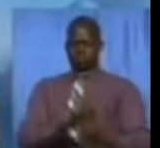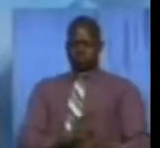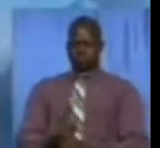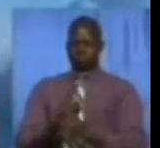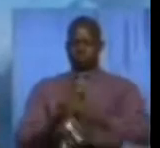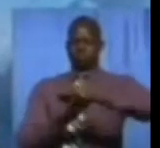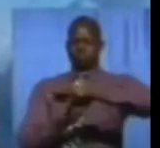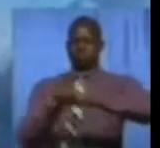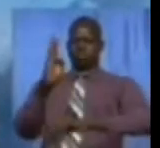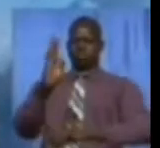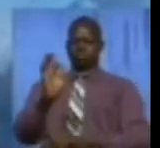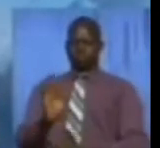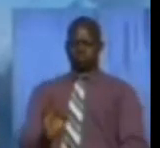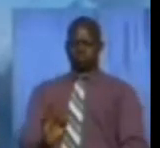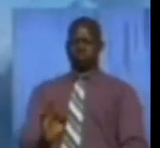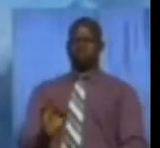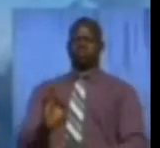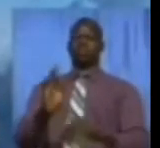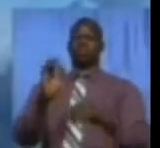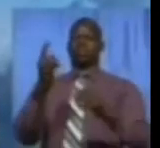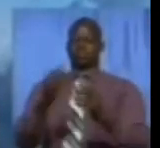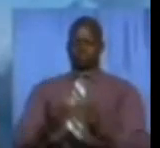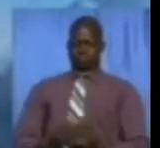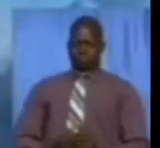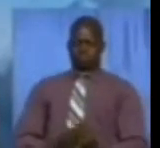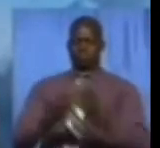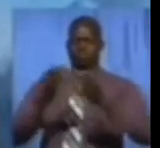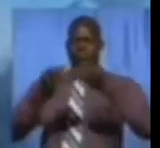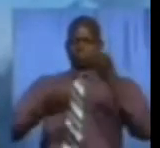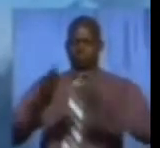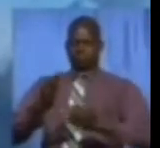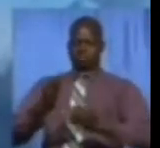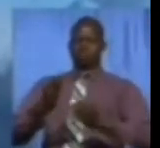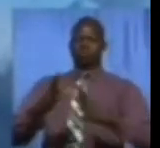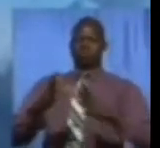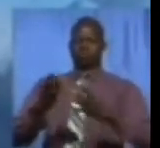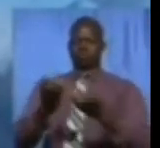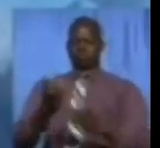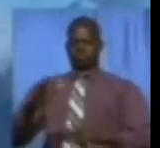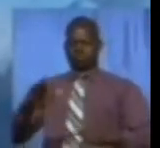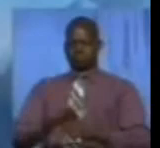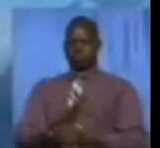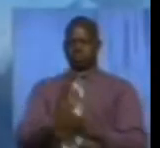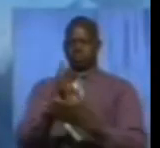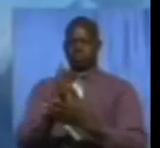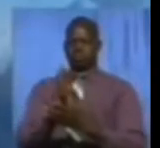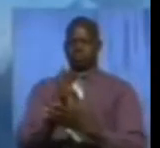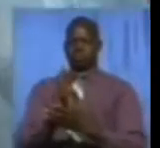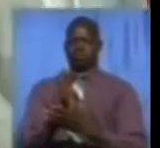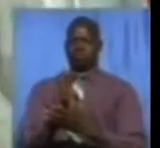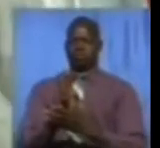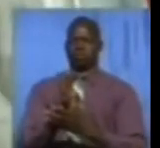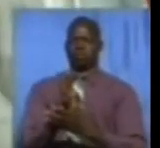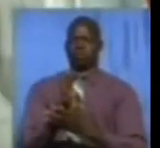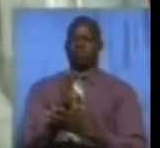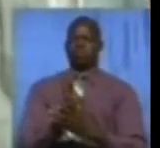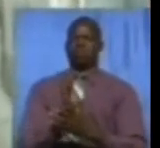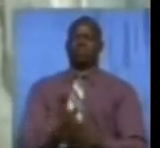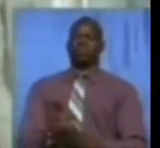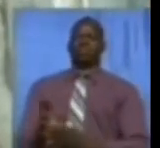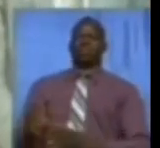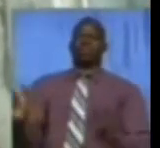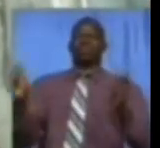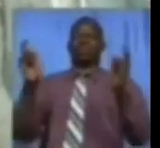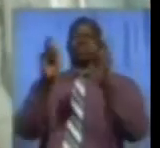au burkina faso un vide juridique en passe d'être comblé claudine bicaba le parc